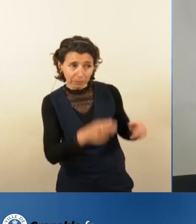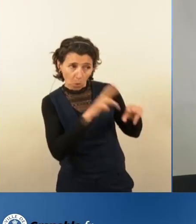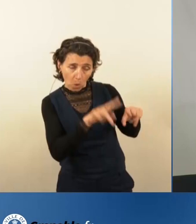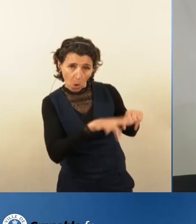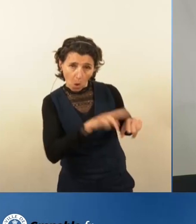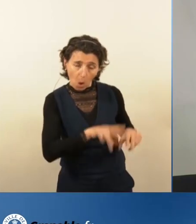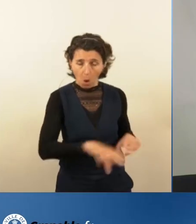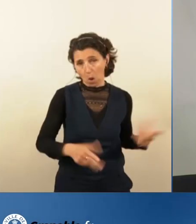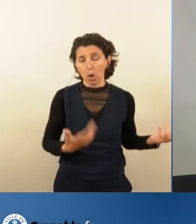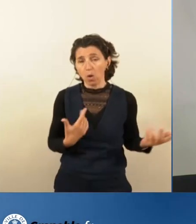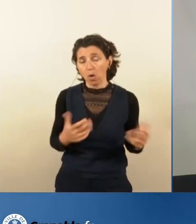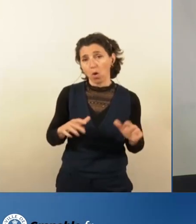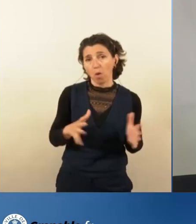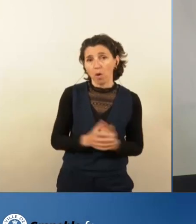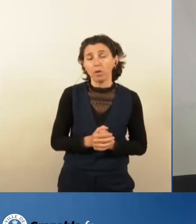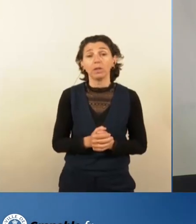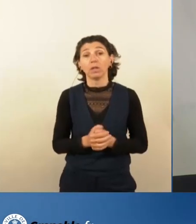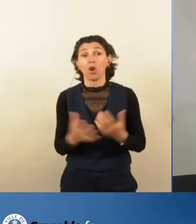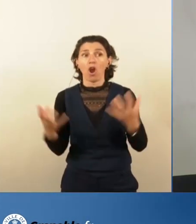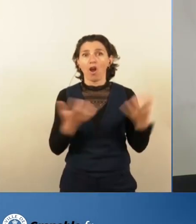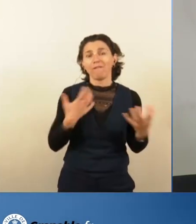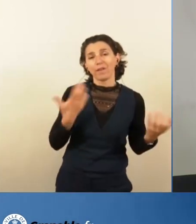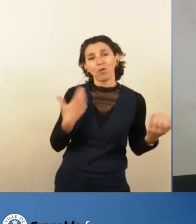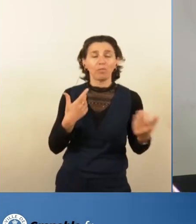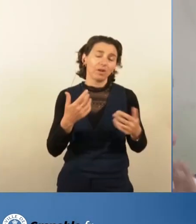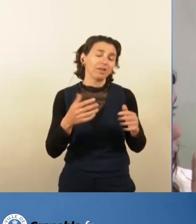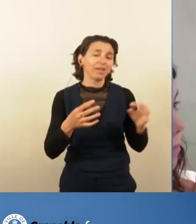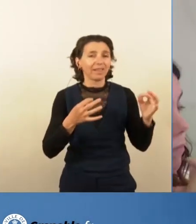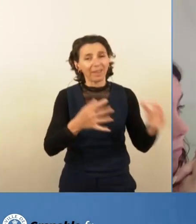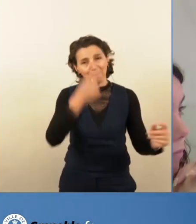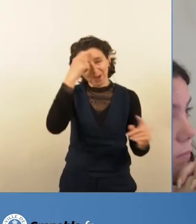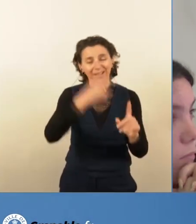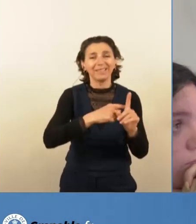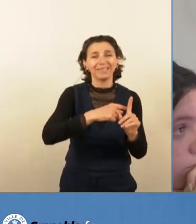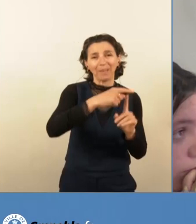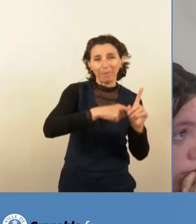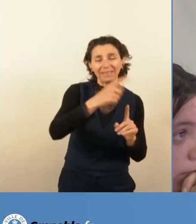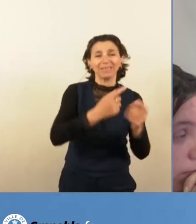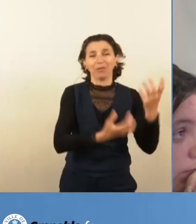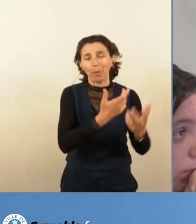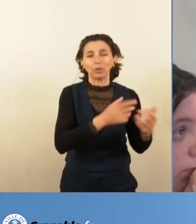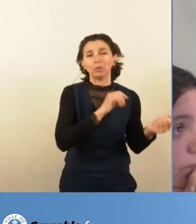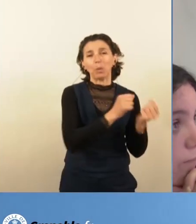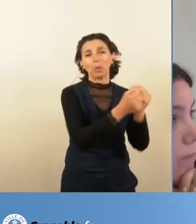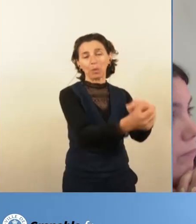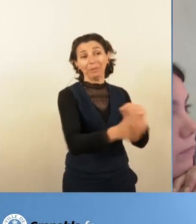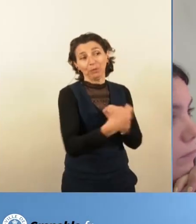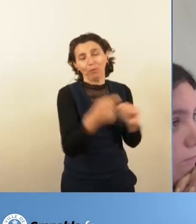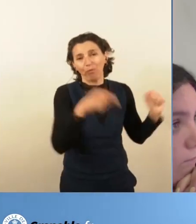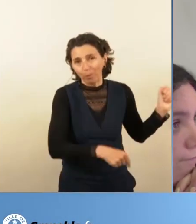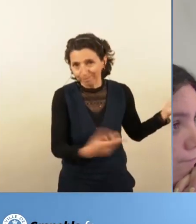ambitions multiples y compris la rénovation thermique performante du bâtiment qu'il sera utile de faire évidemment un jour